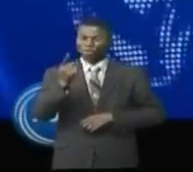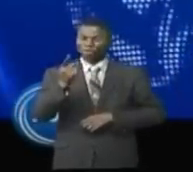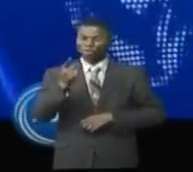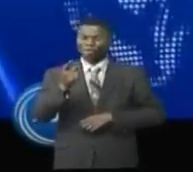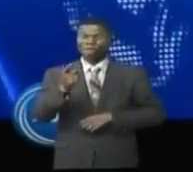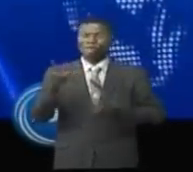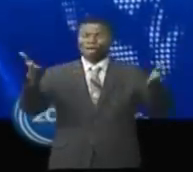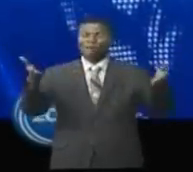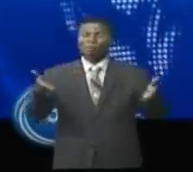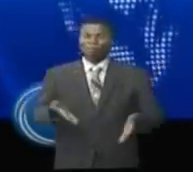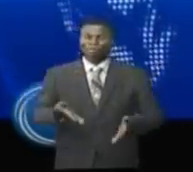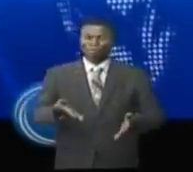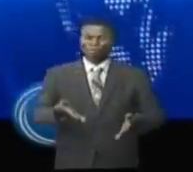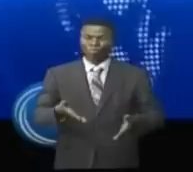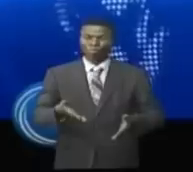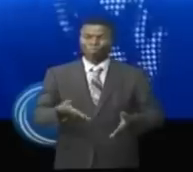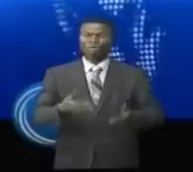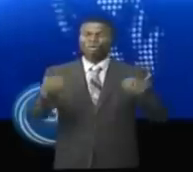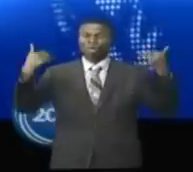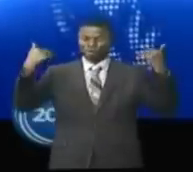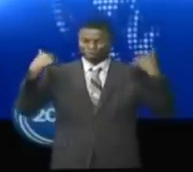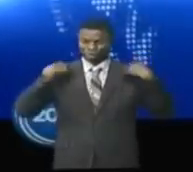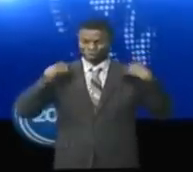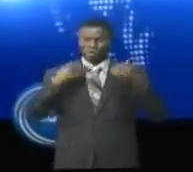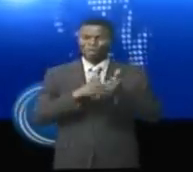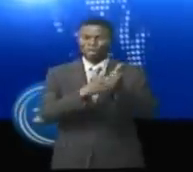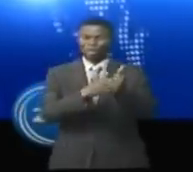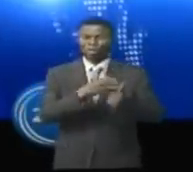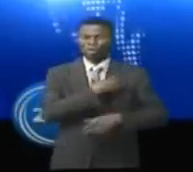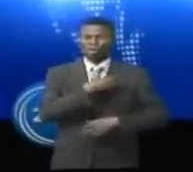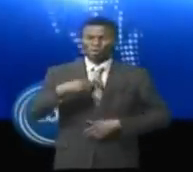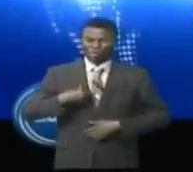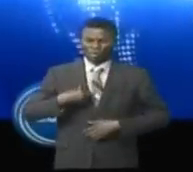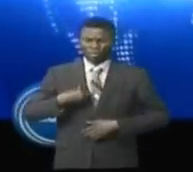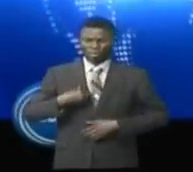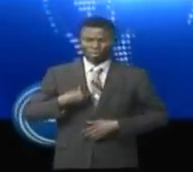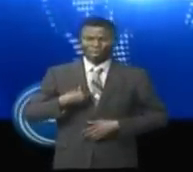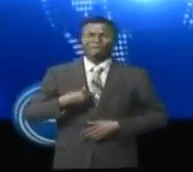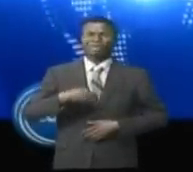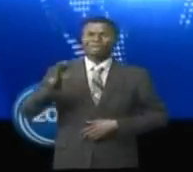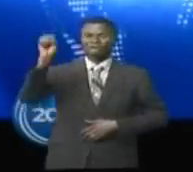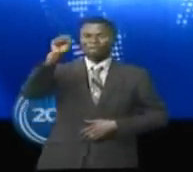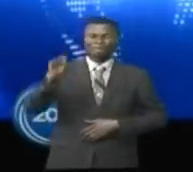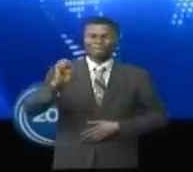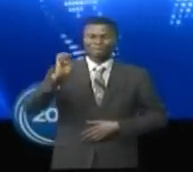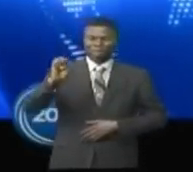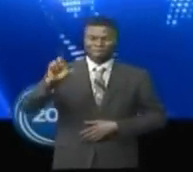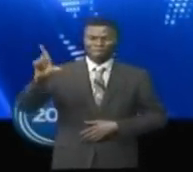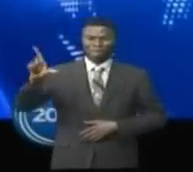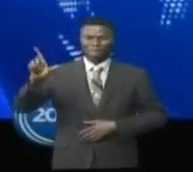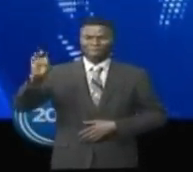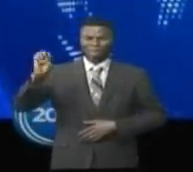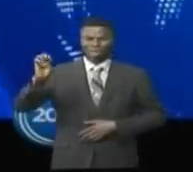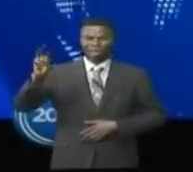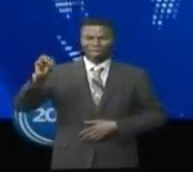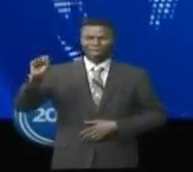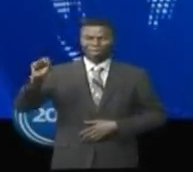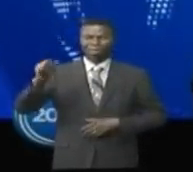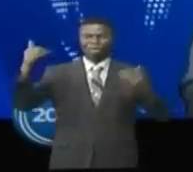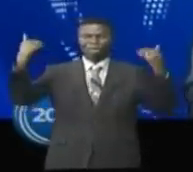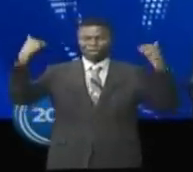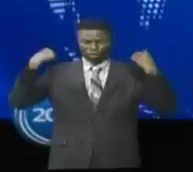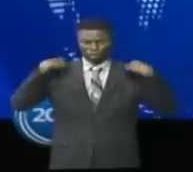l'actuel management conduit par Mme Georgine Selemani à la tête du FONER a vraiment